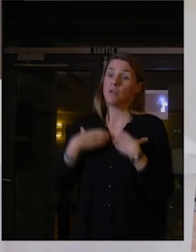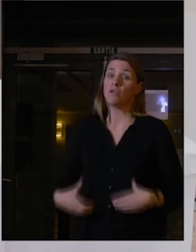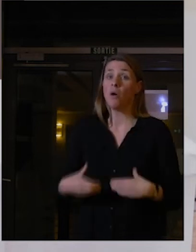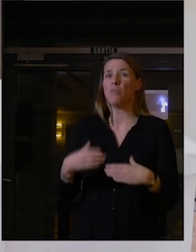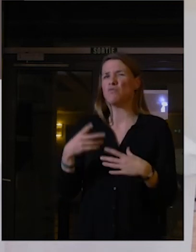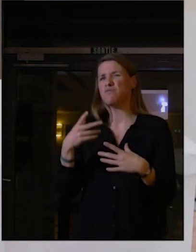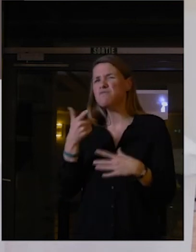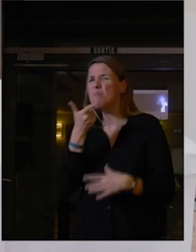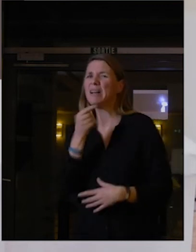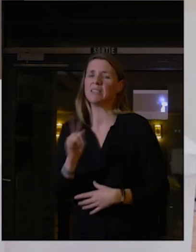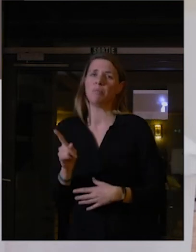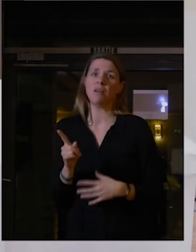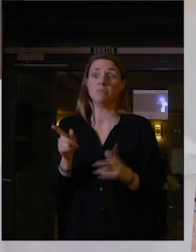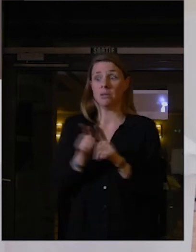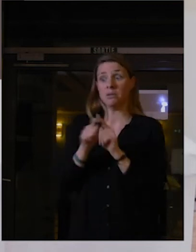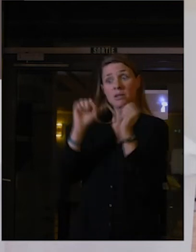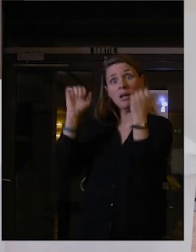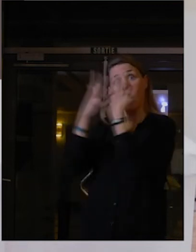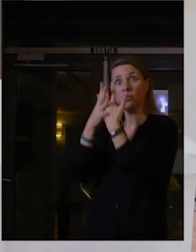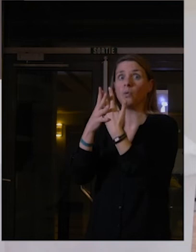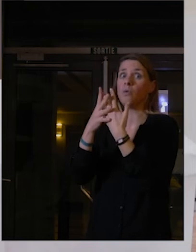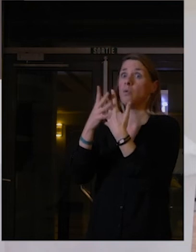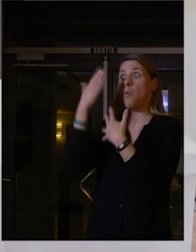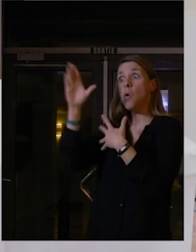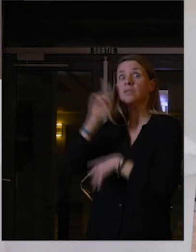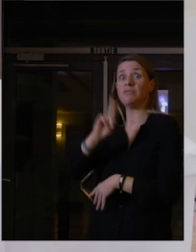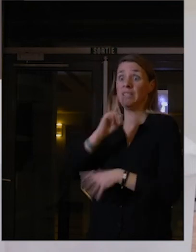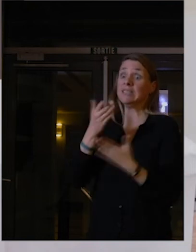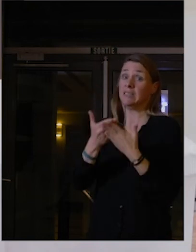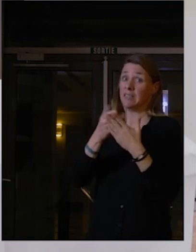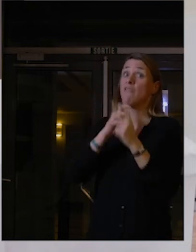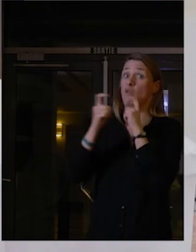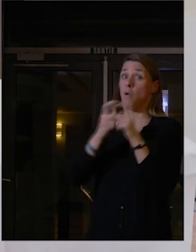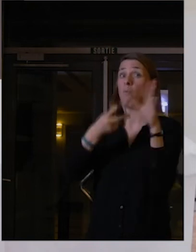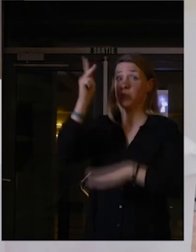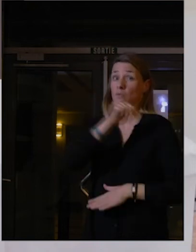avec elle, mais c'est surtout la réaction des coéquipières qui a été pour elle la plus violente à vivre.